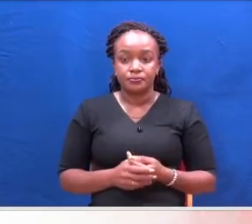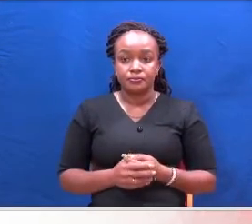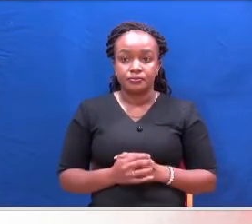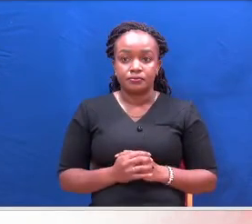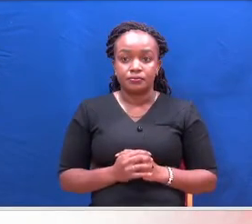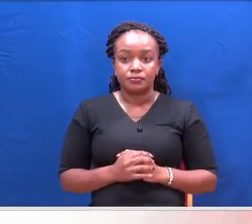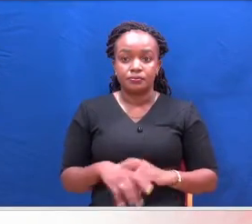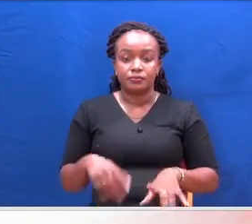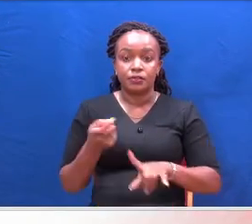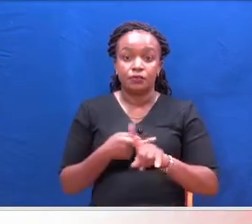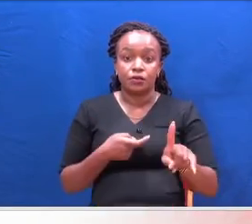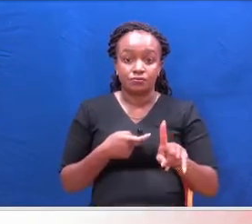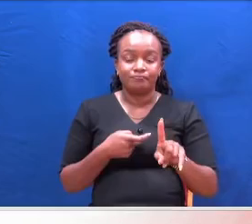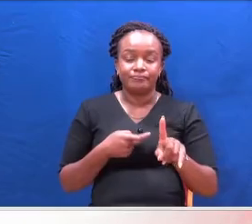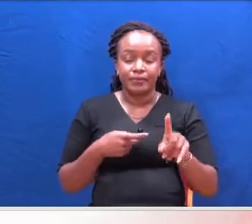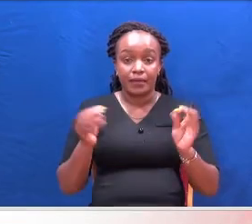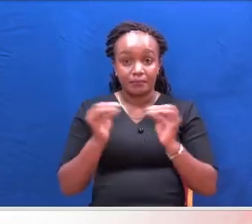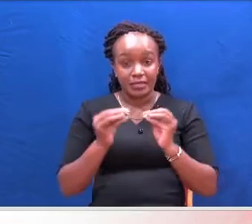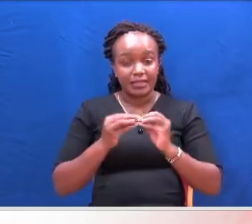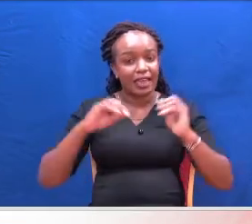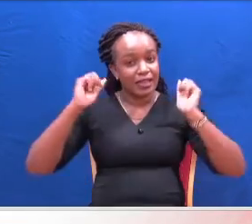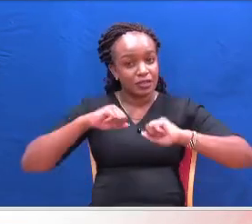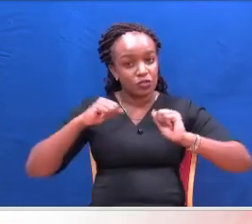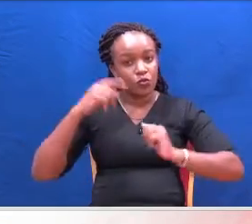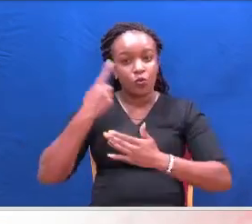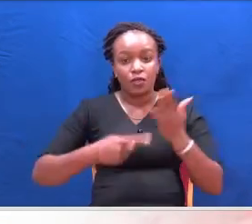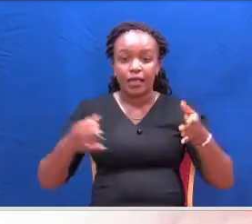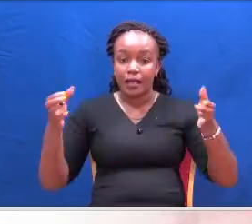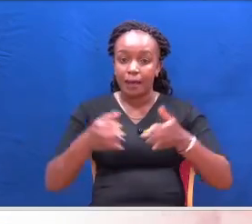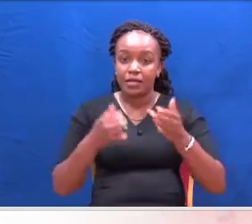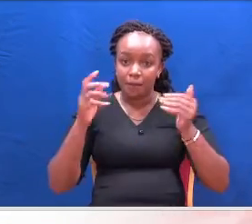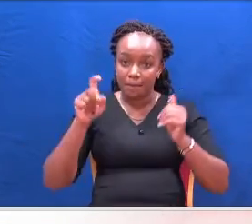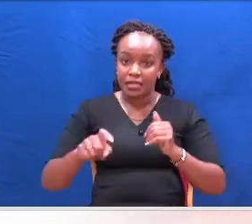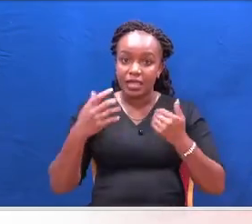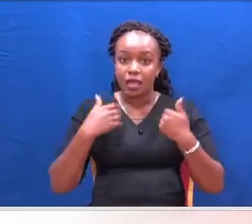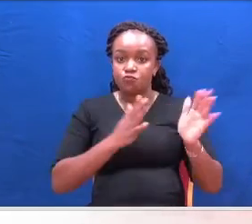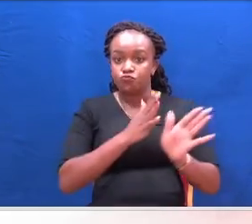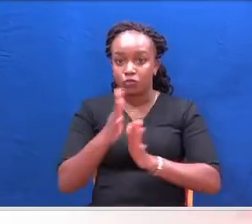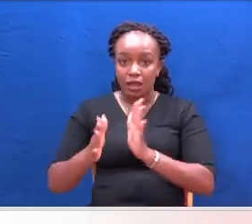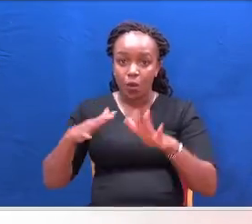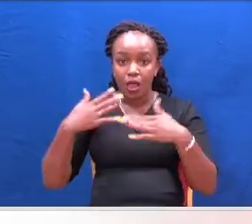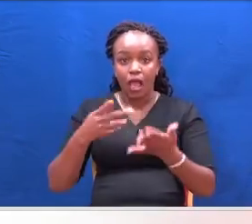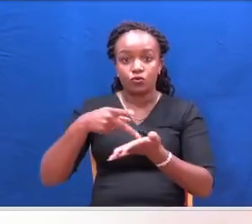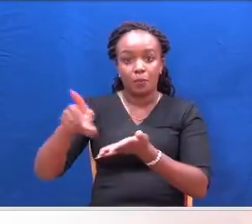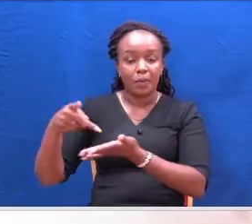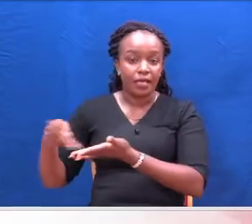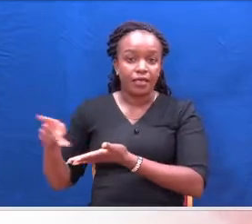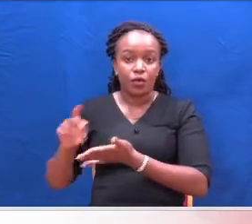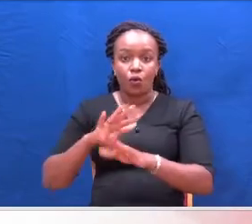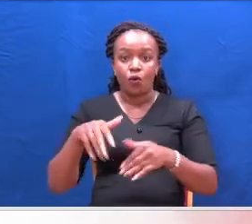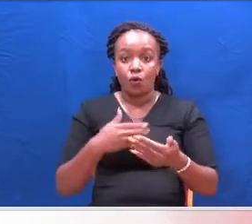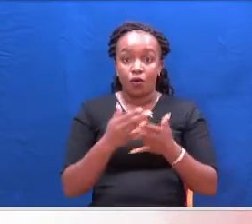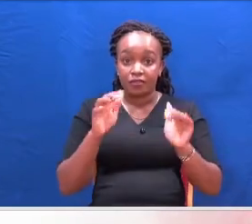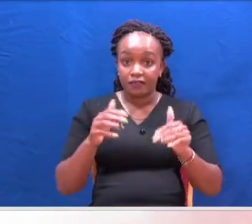hao wameafikia na kuwa lazima kampuni hiyo iweke mpango dhabiti wa kulipa malimbikizi ya wakulima na pia